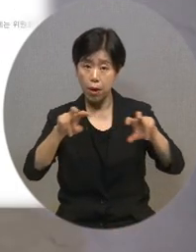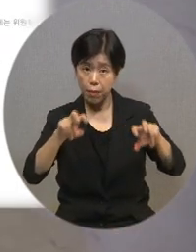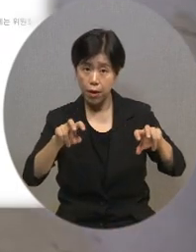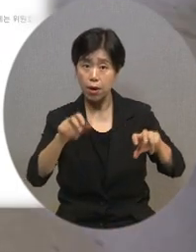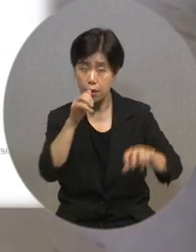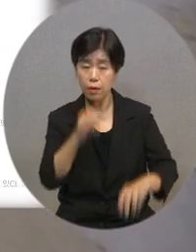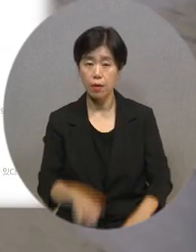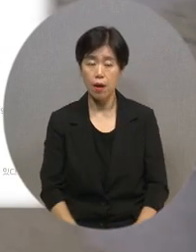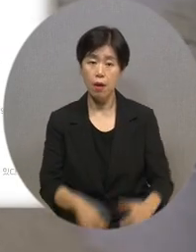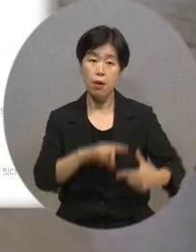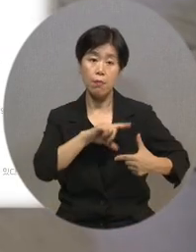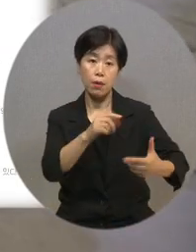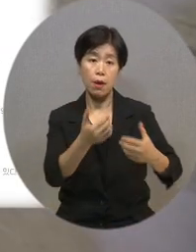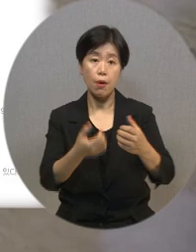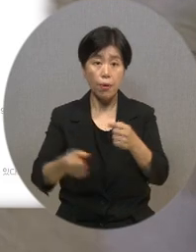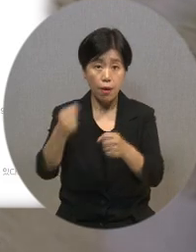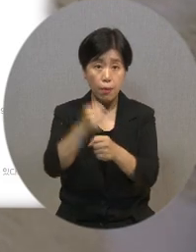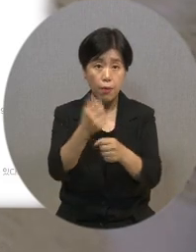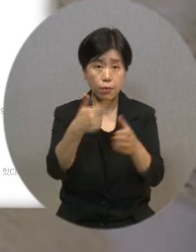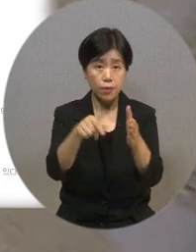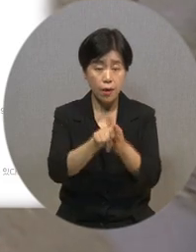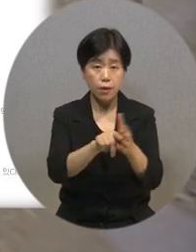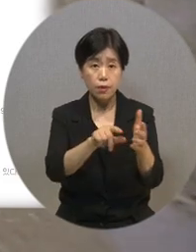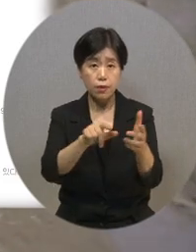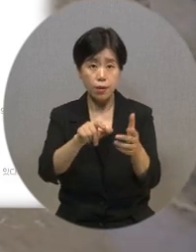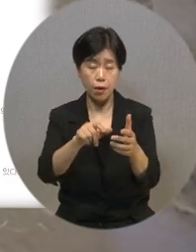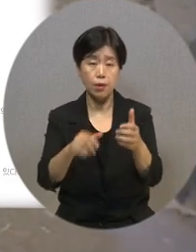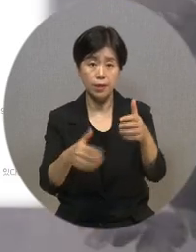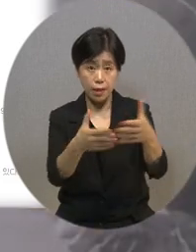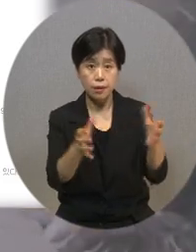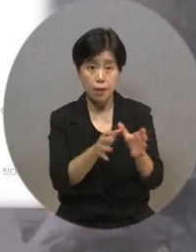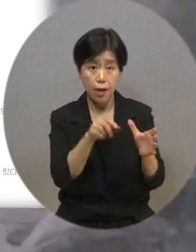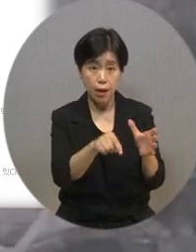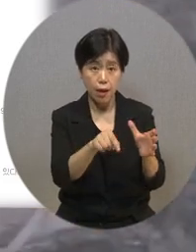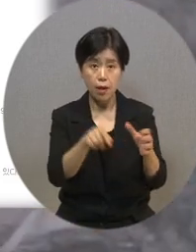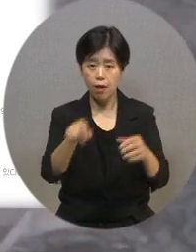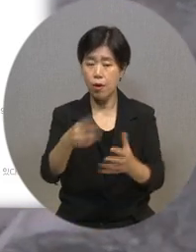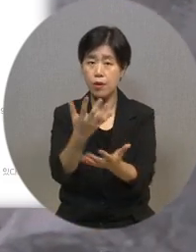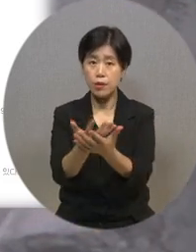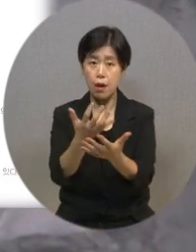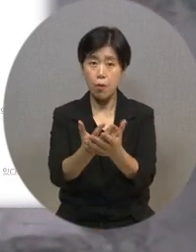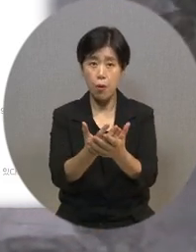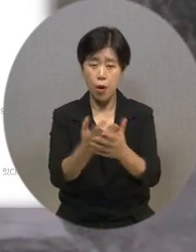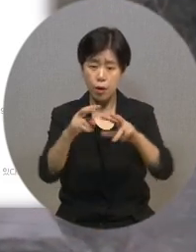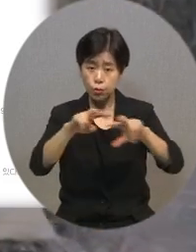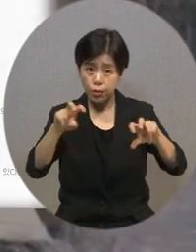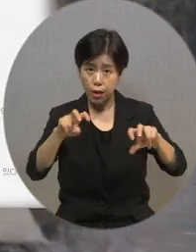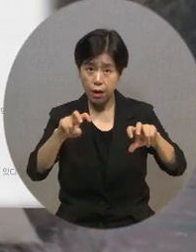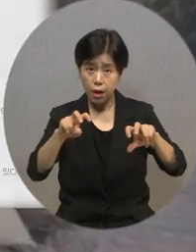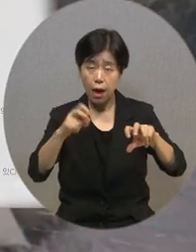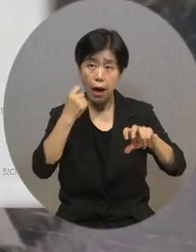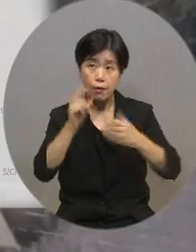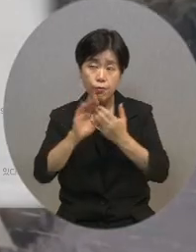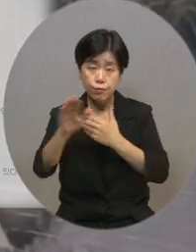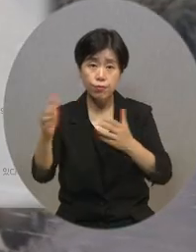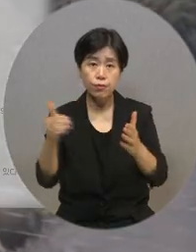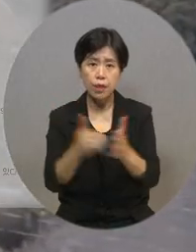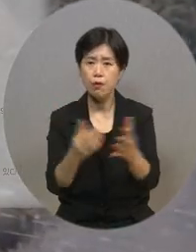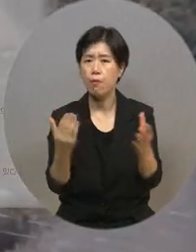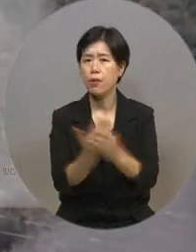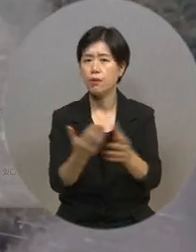명예회복위원회는 진상규명 조사와 관련된 자료 수집 및 분석을 다음 달까지 완료해야 합니다.